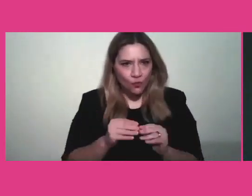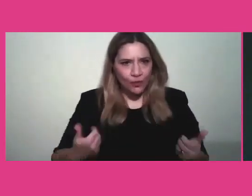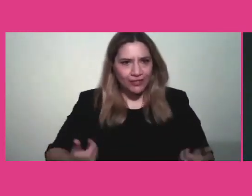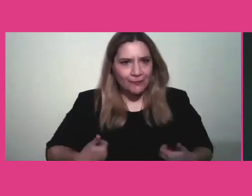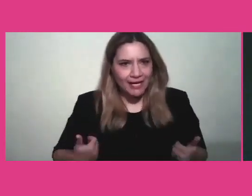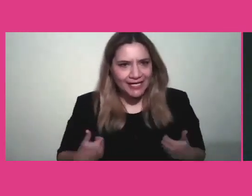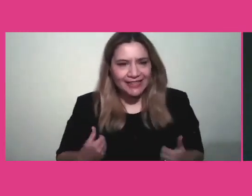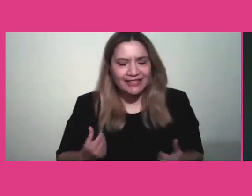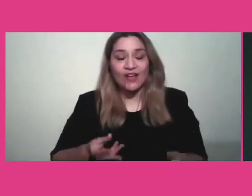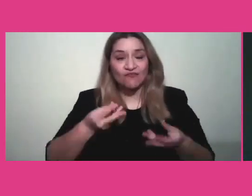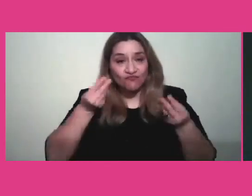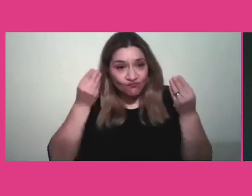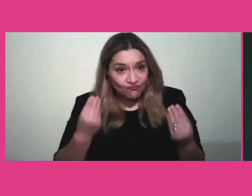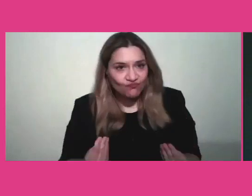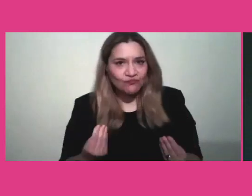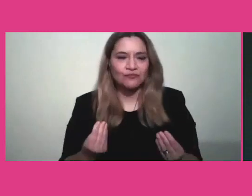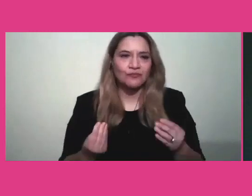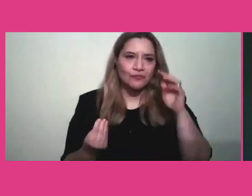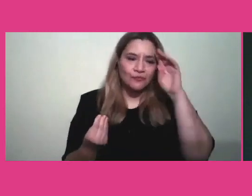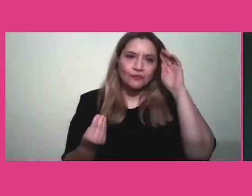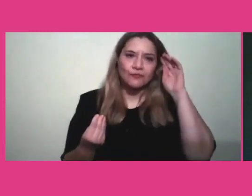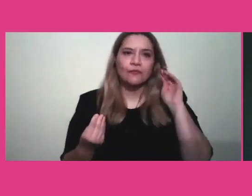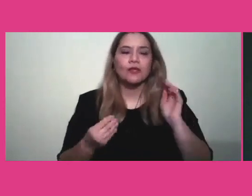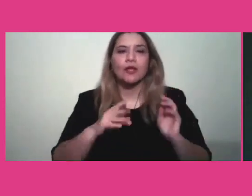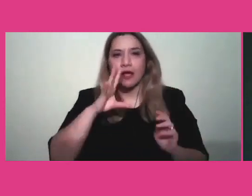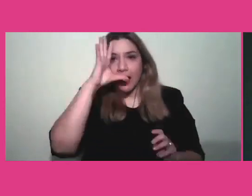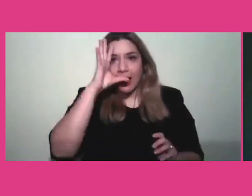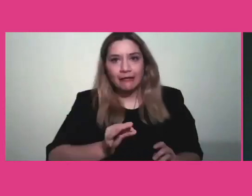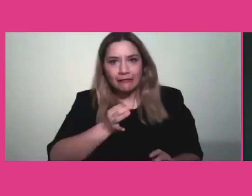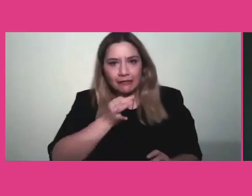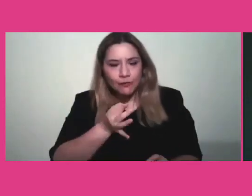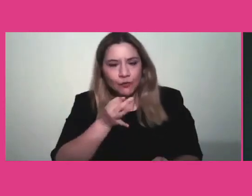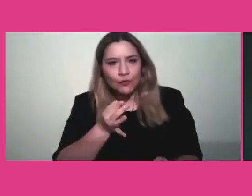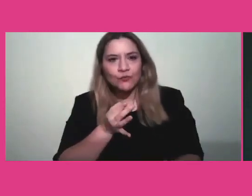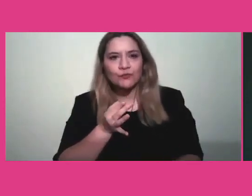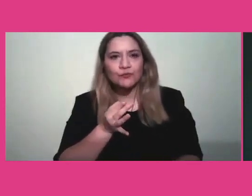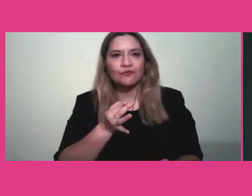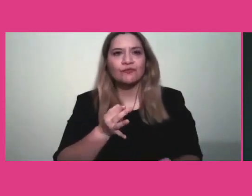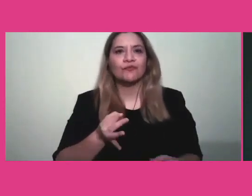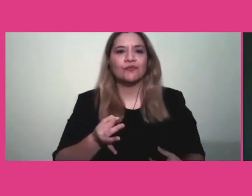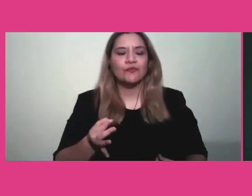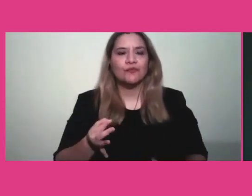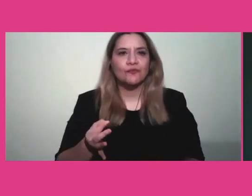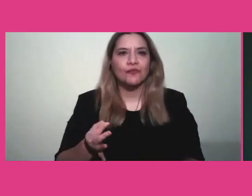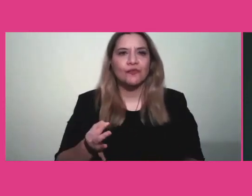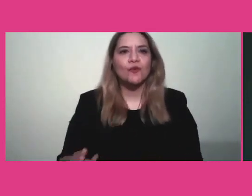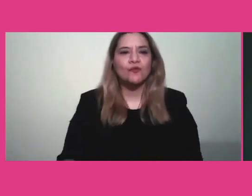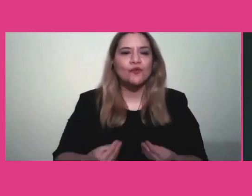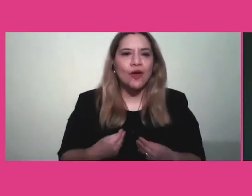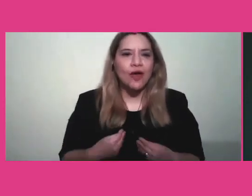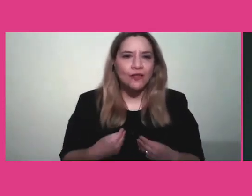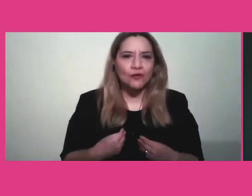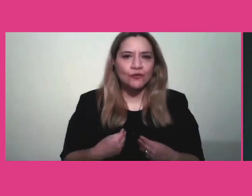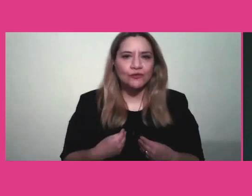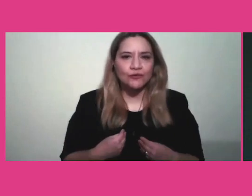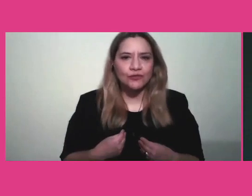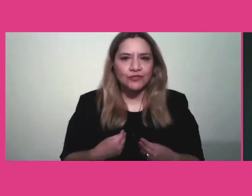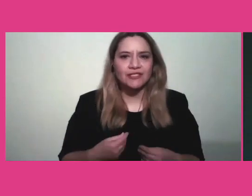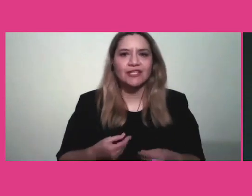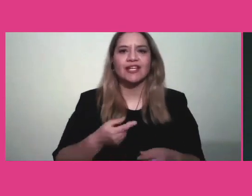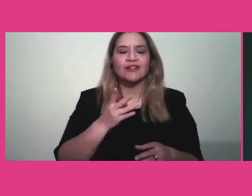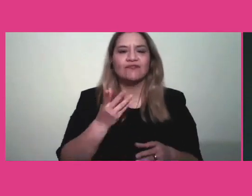ωραία. Η αλήθεια είναι ότι μου έρθει πάρα πολύ ωραίο το